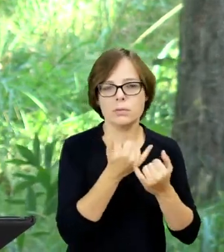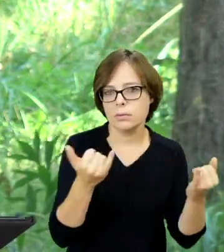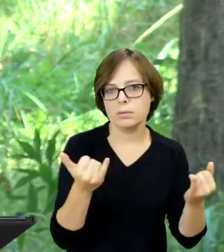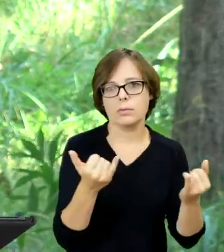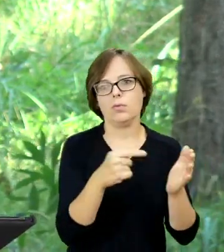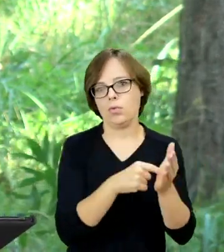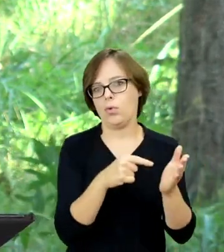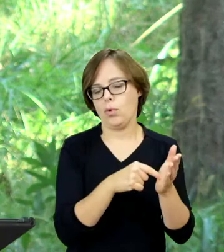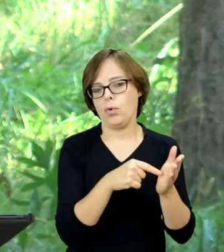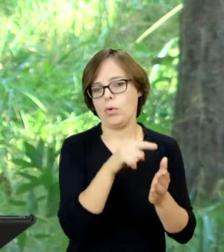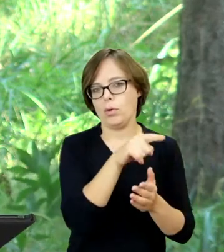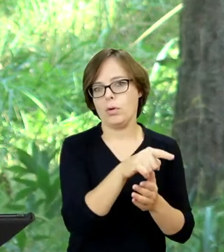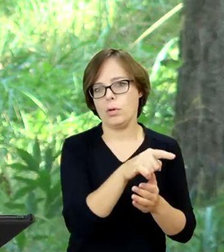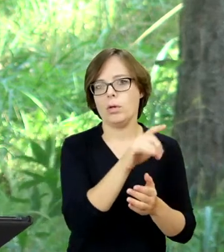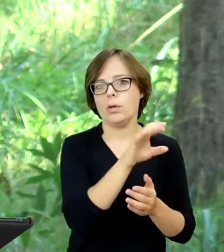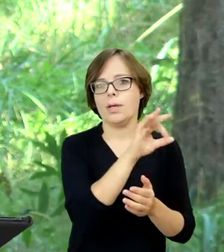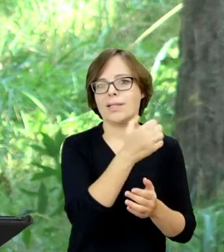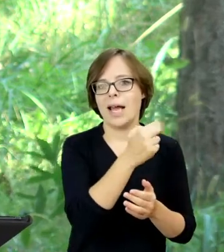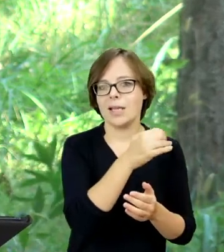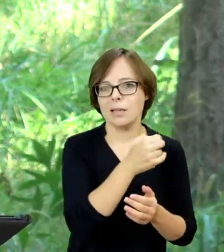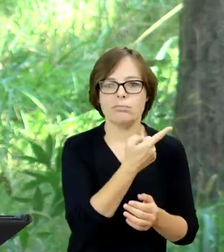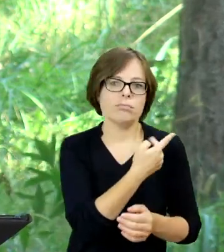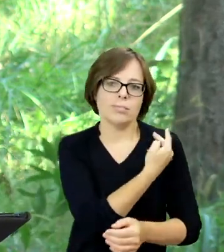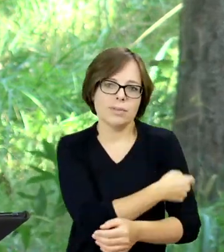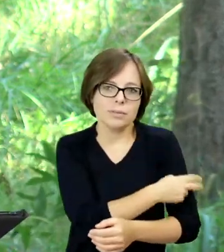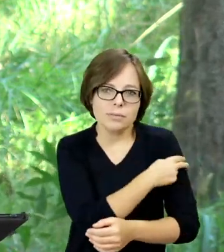właśnie sanitariuszki, te,